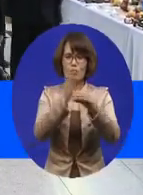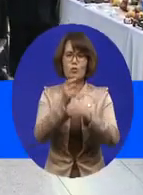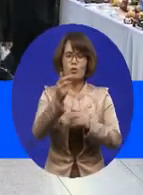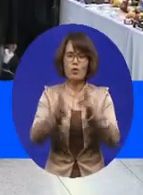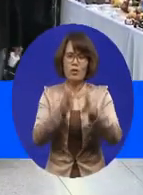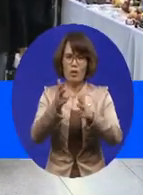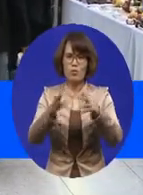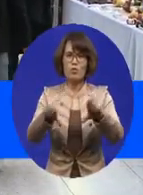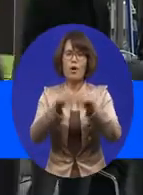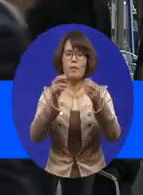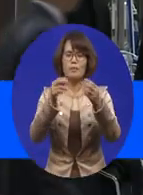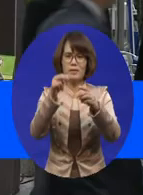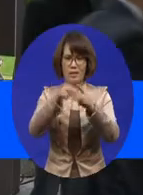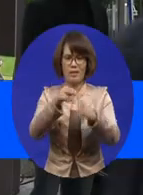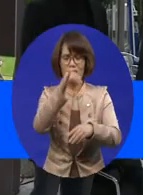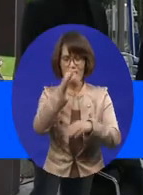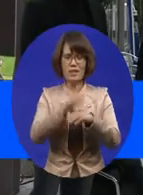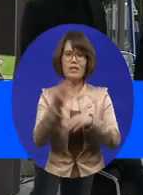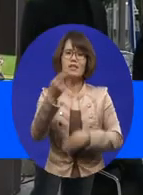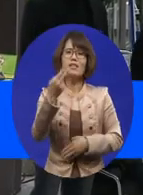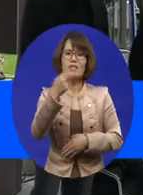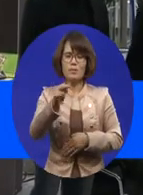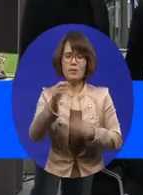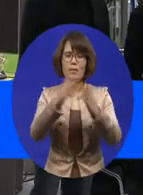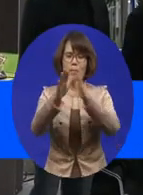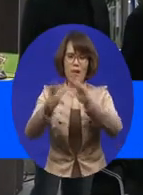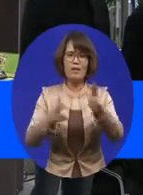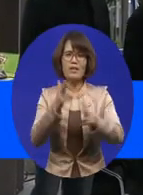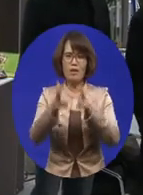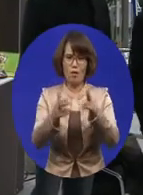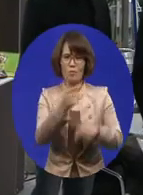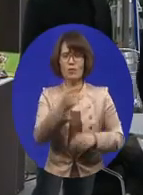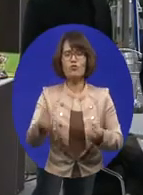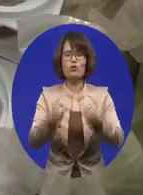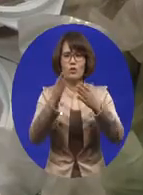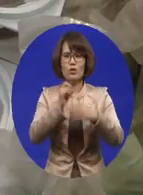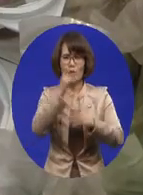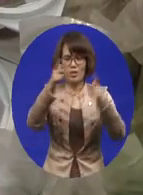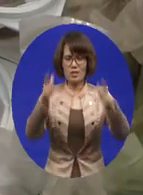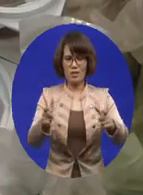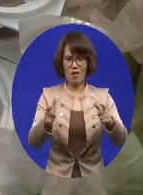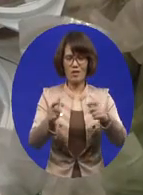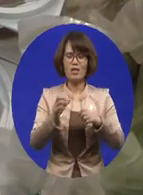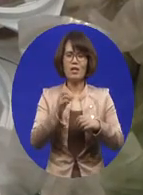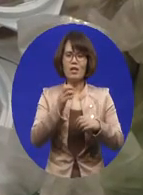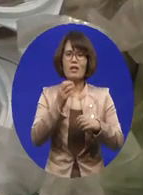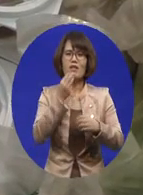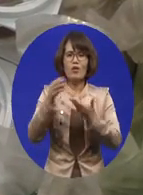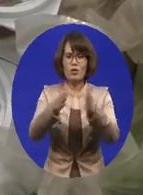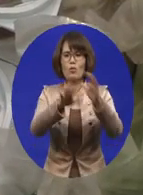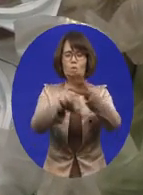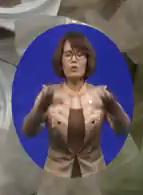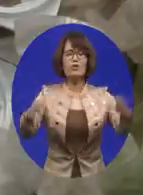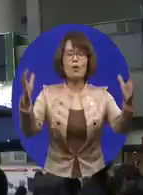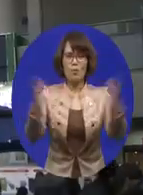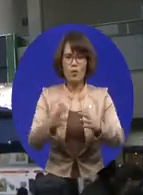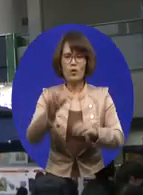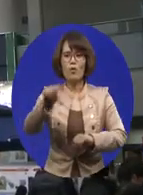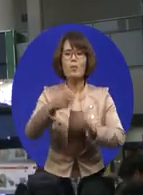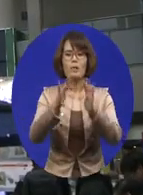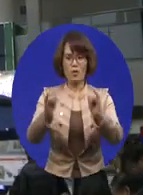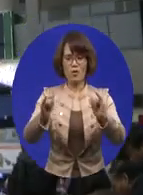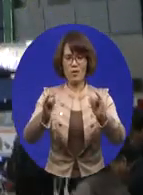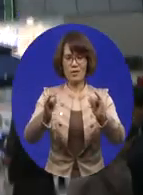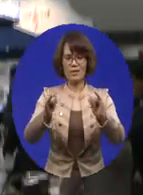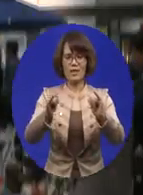중소기업 종합지원센터에서 열린 2012 경기도 마을기업 대축제에서 우리시 마을기업들이 경기도 곳곳에서 모인 500여